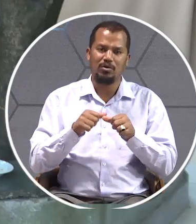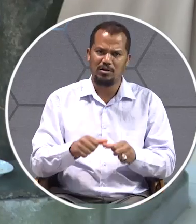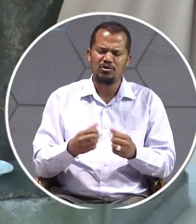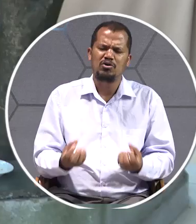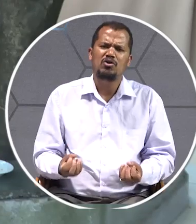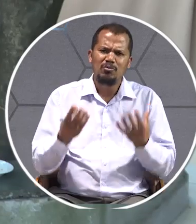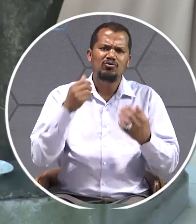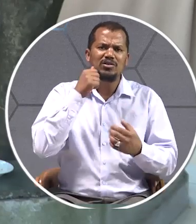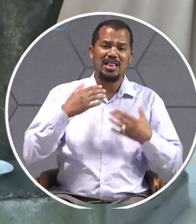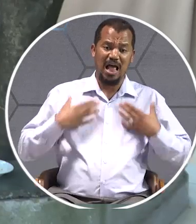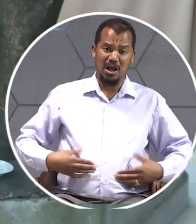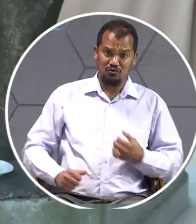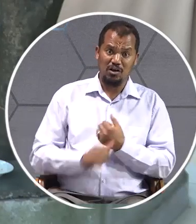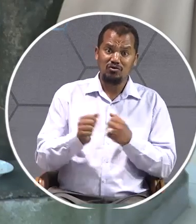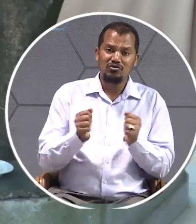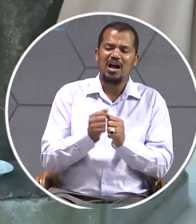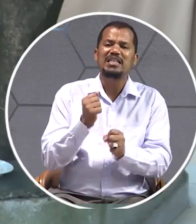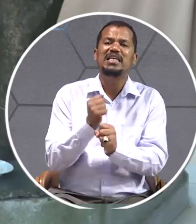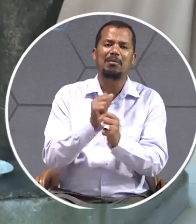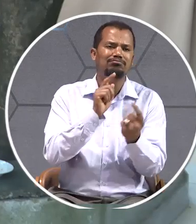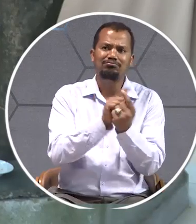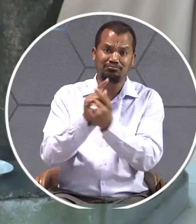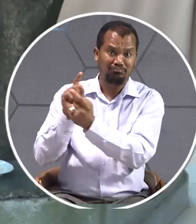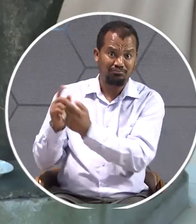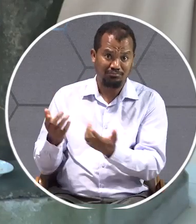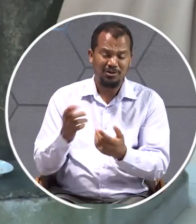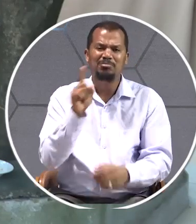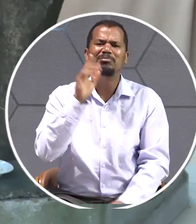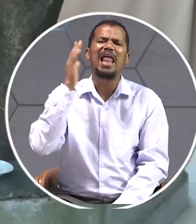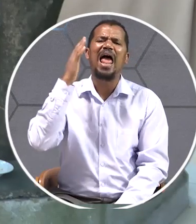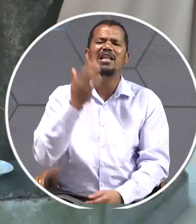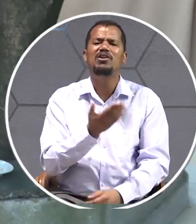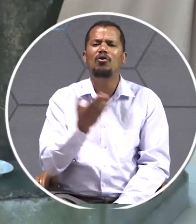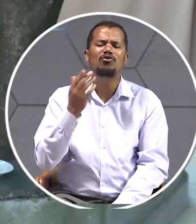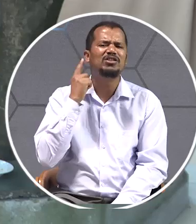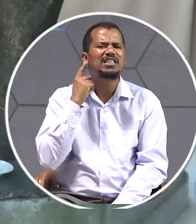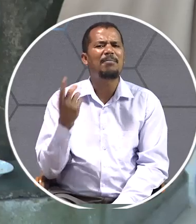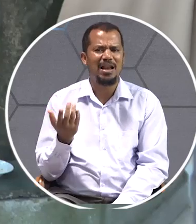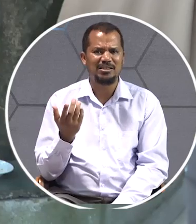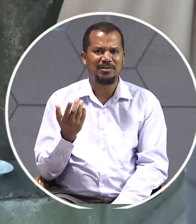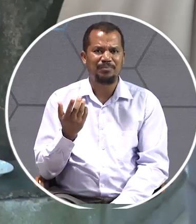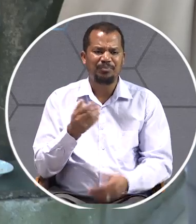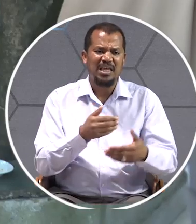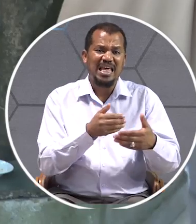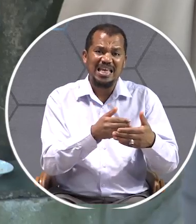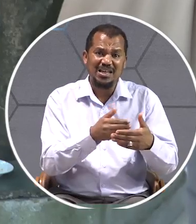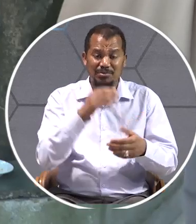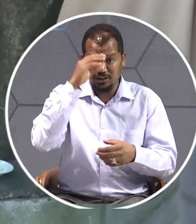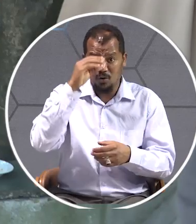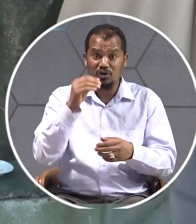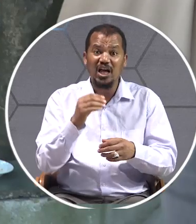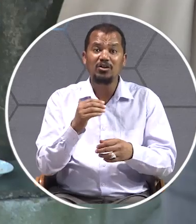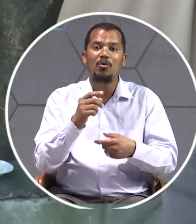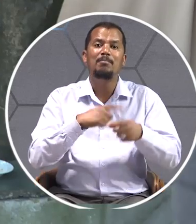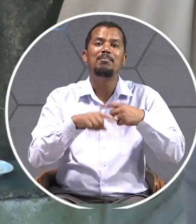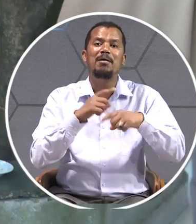ቆይታሽ ከብዙ ሴት አካል ጉዳተኞች ጋር ስራሽ እንደሚያገናኝሽ ሁሉ ምን አይነት ነገሮችን ትሰማያለሽ? በተለይም ከቅርብ